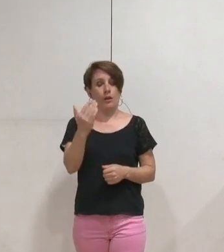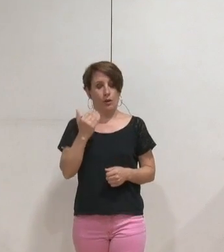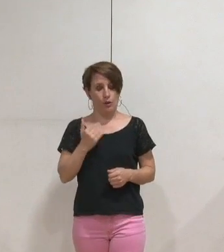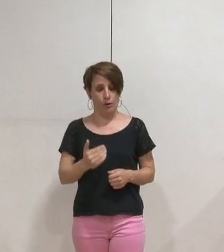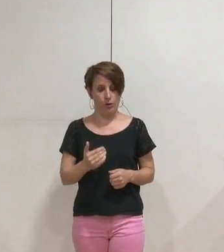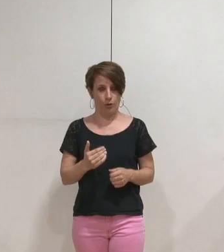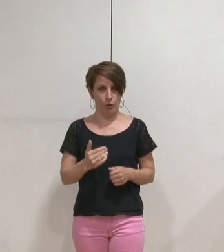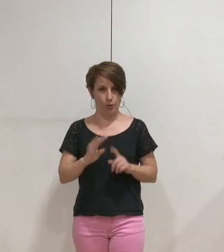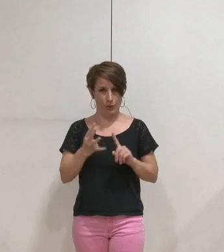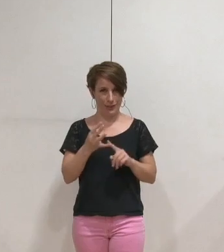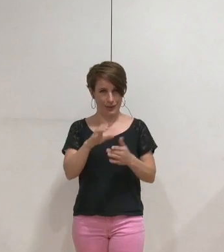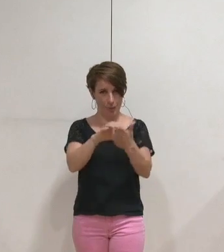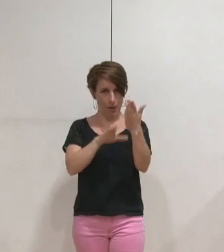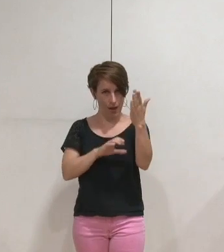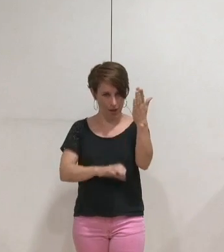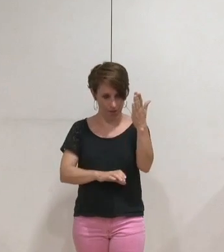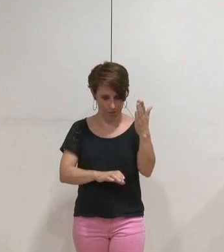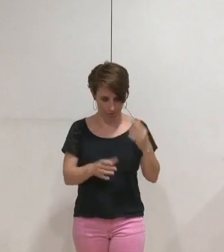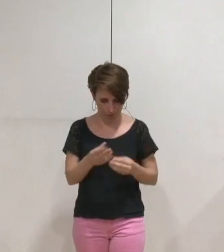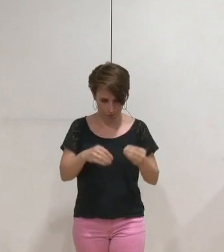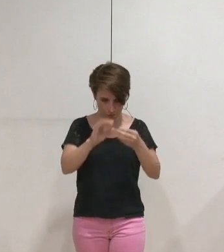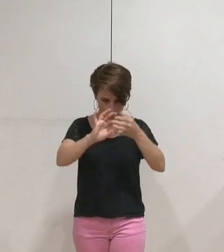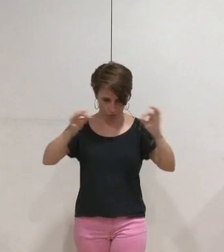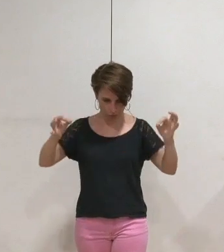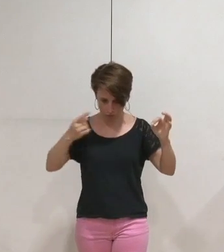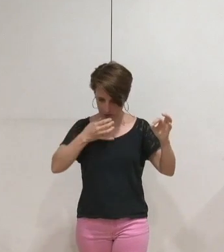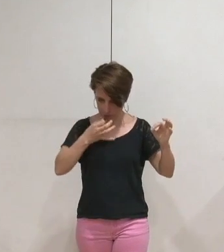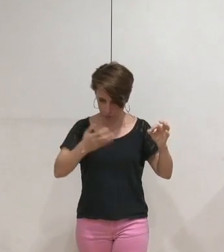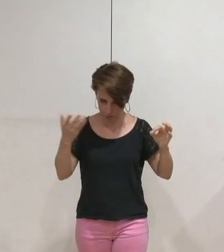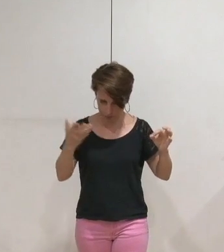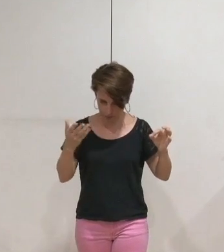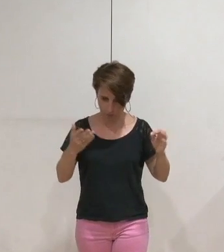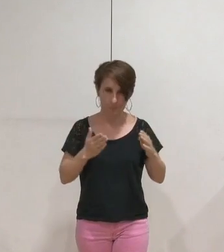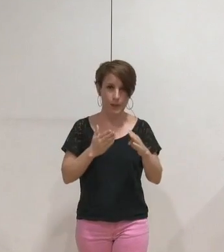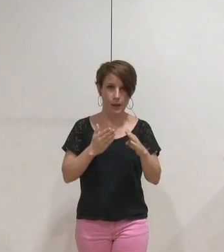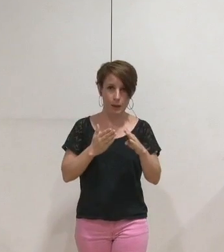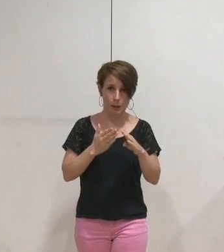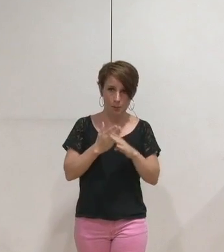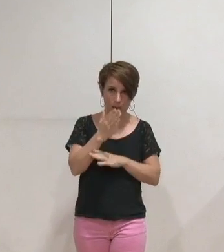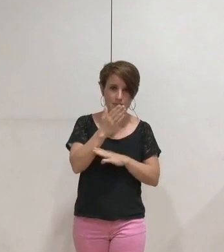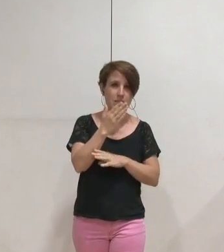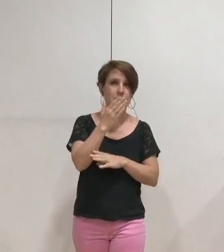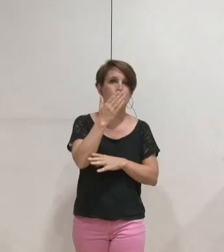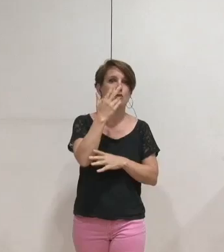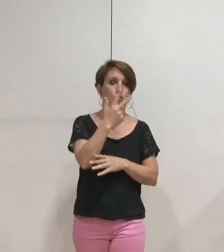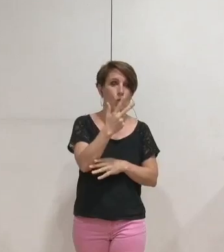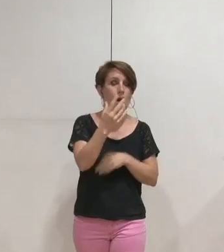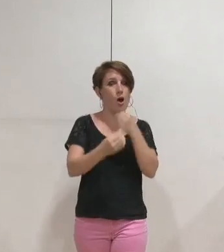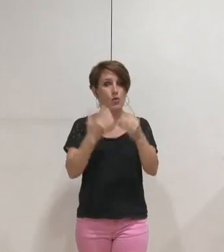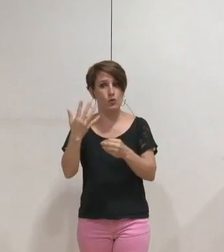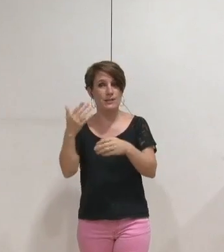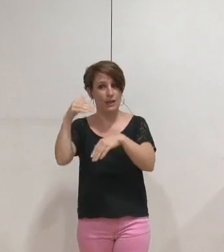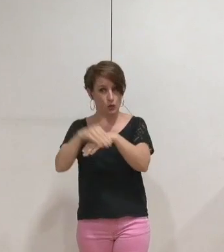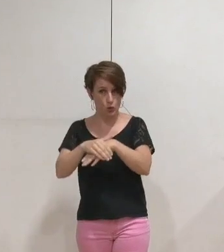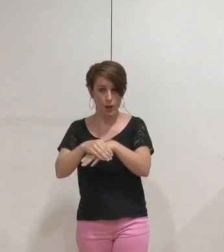4e paragraphe nous allons rajouter une formule pour préciser que les passes 3 et 5 soirées ne seront disponibles qu'en prévente en ligne sur la